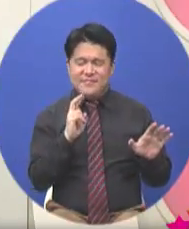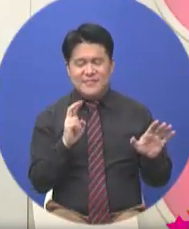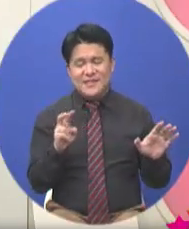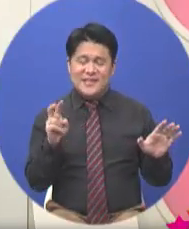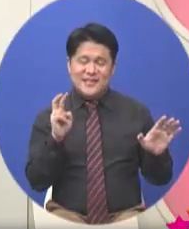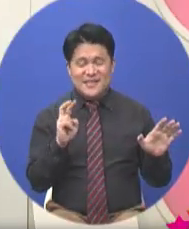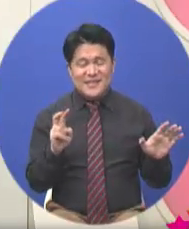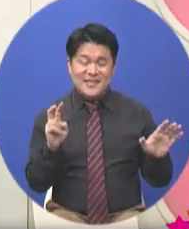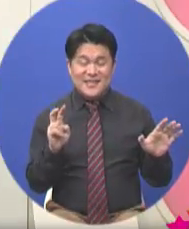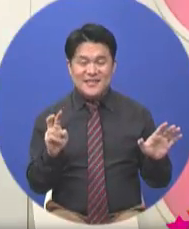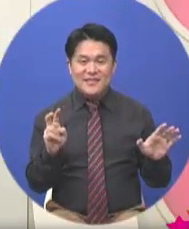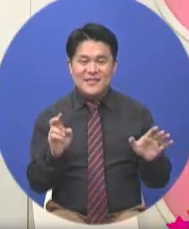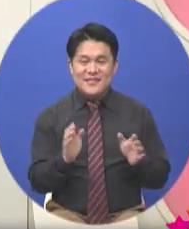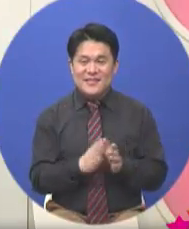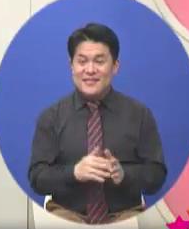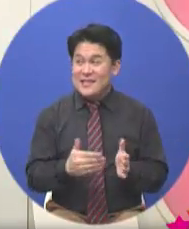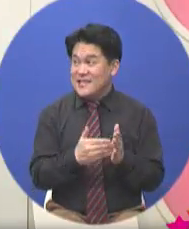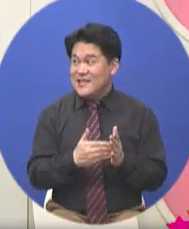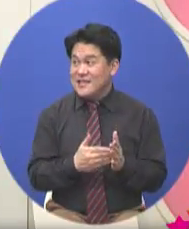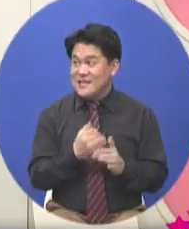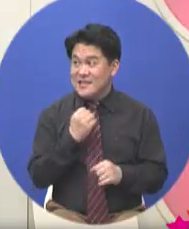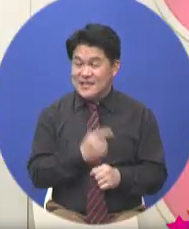퍼들 대지. 아유.